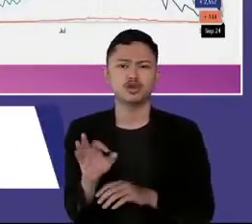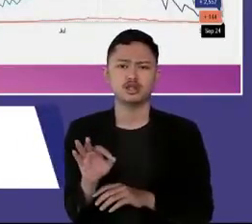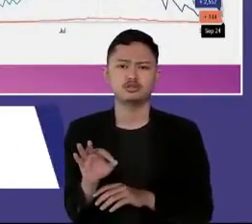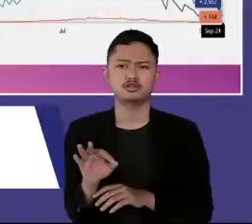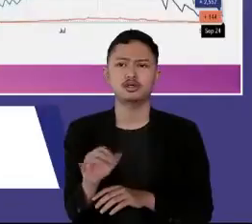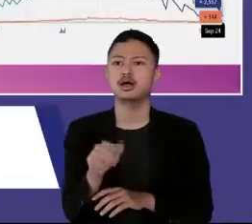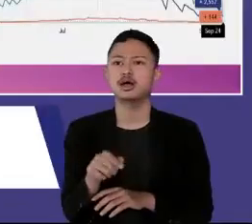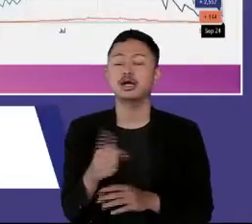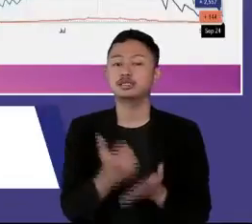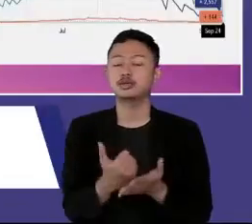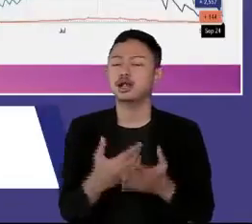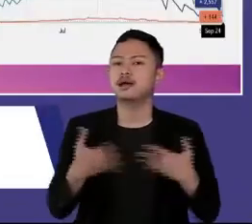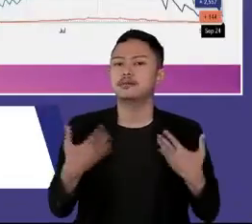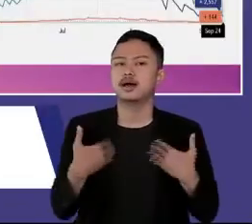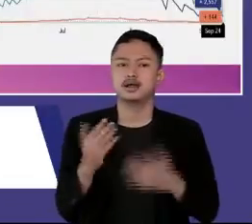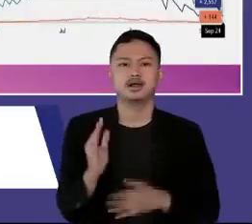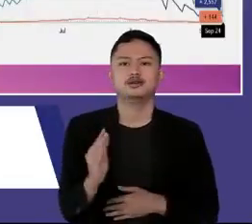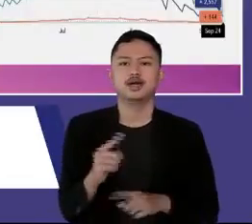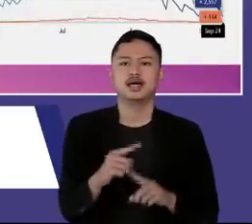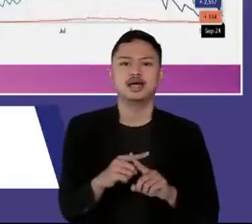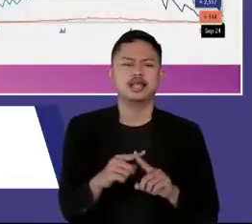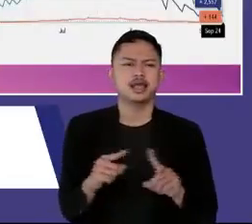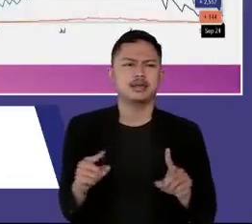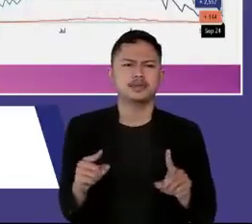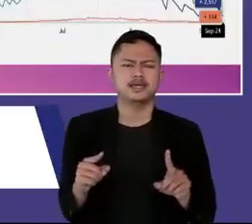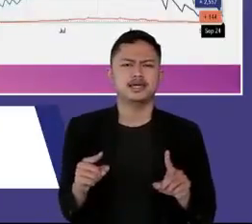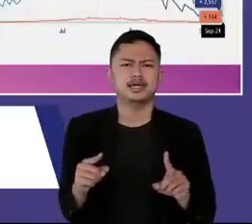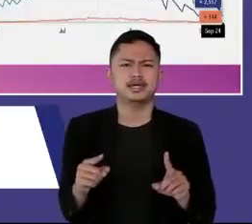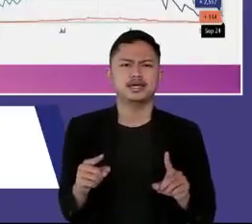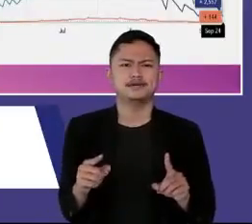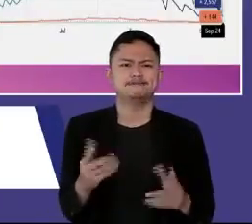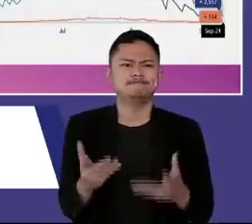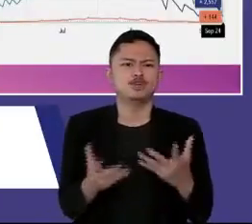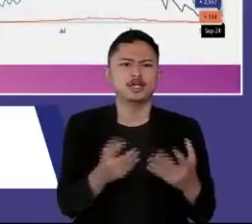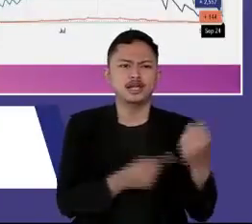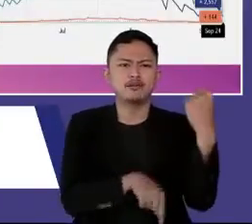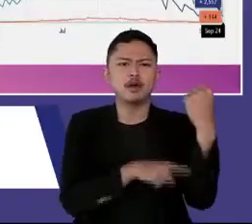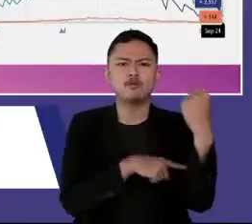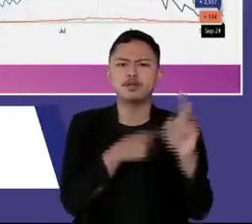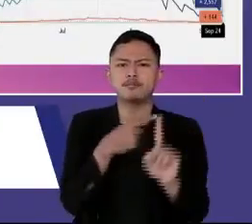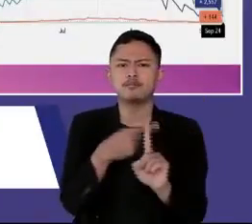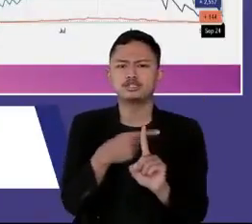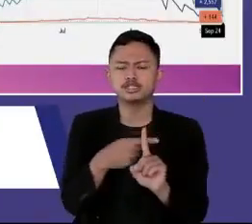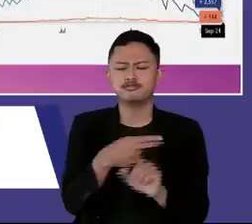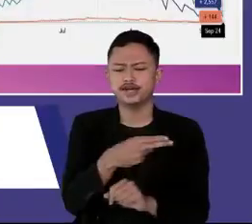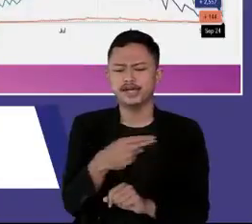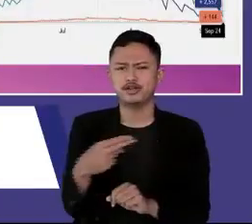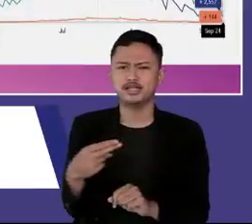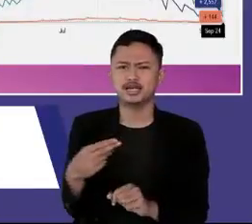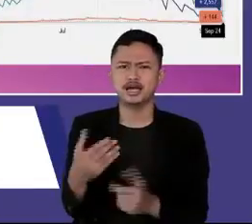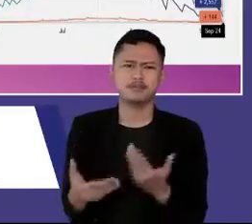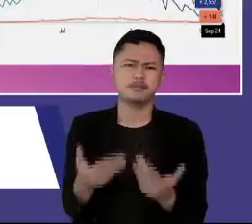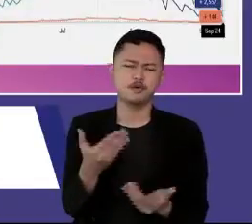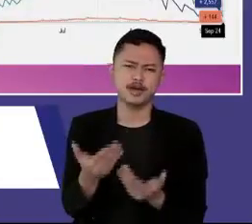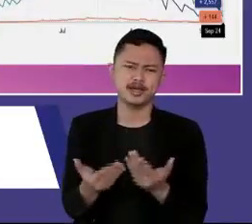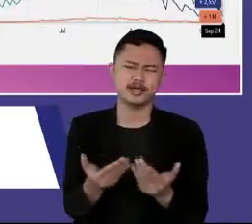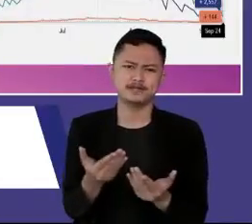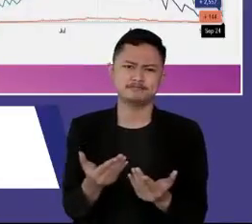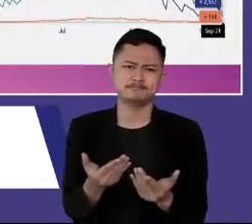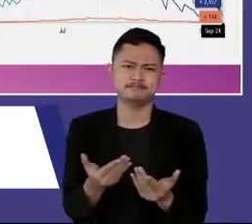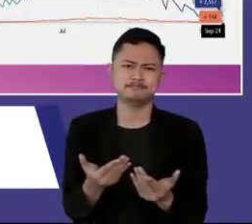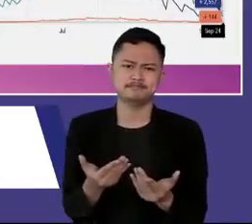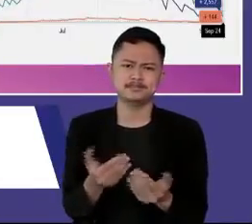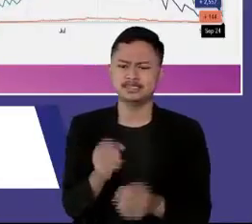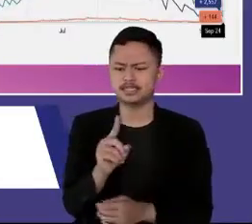ini sudah sangat menggembirakan tapi kan juga positif tired tired Indonesia ini rata-rata